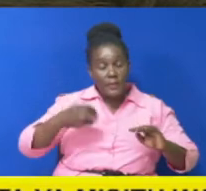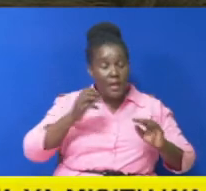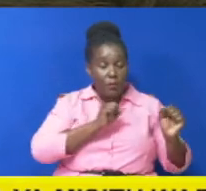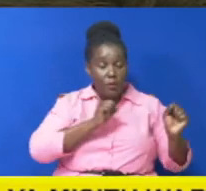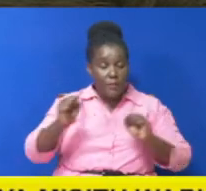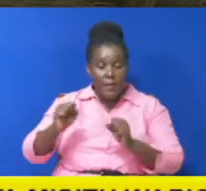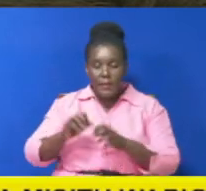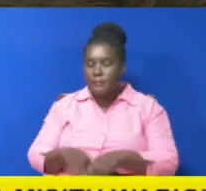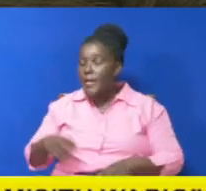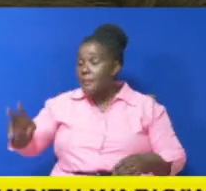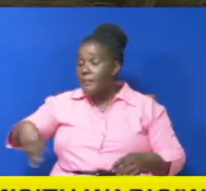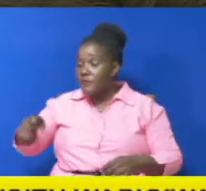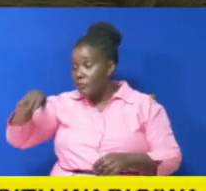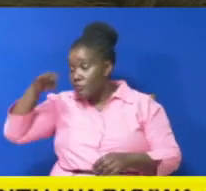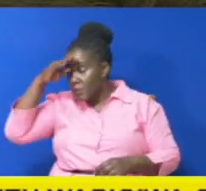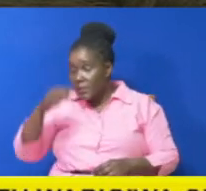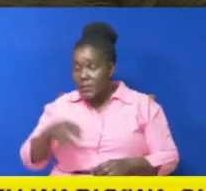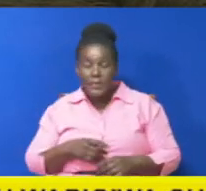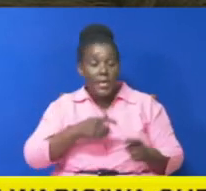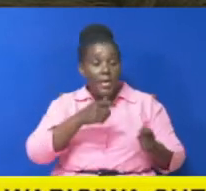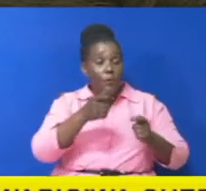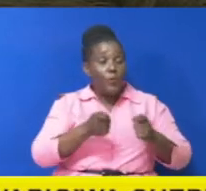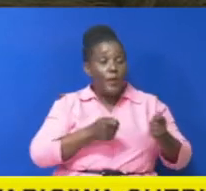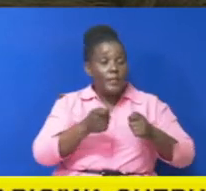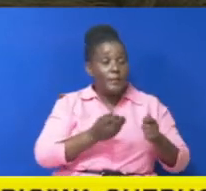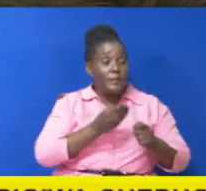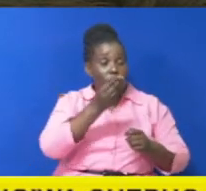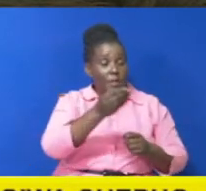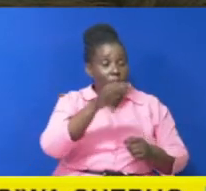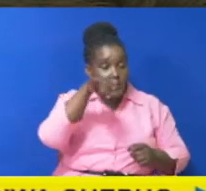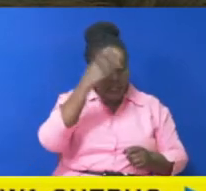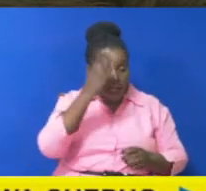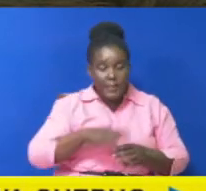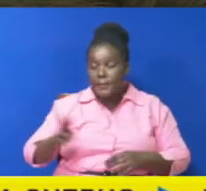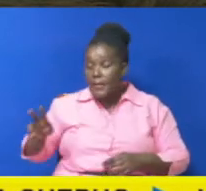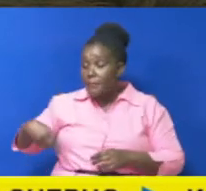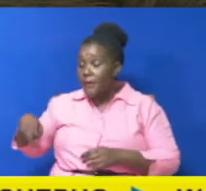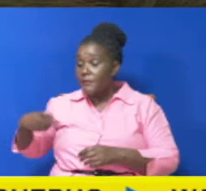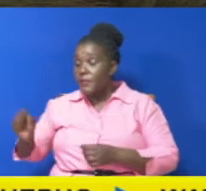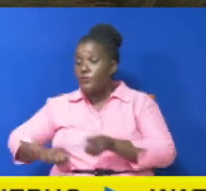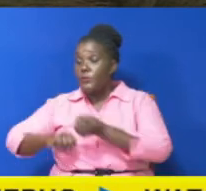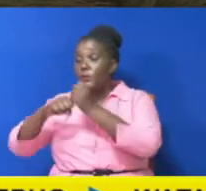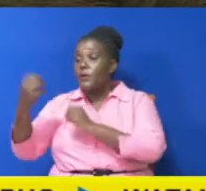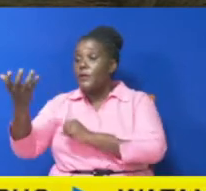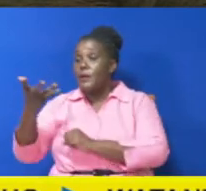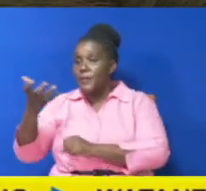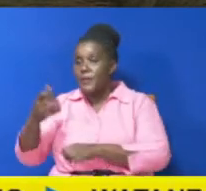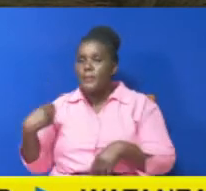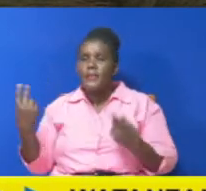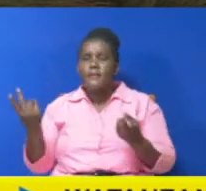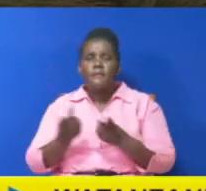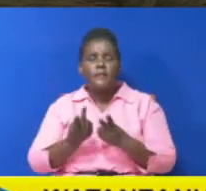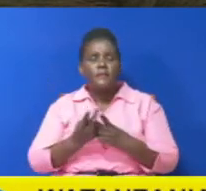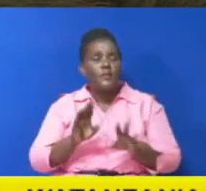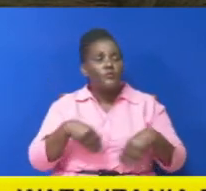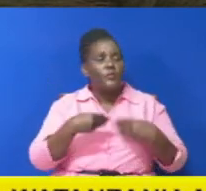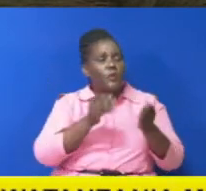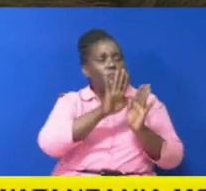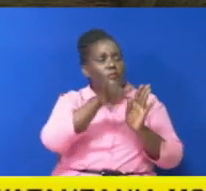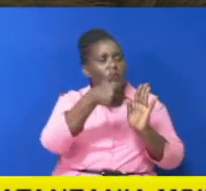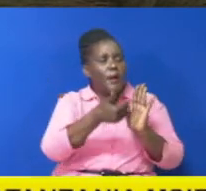polisi, waendesha mashtaka wa serikali, mahakimu, maafisa ustawi wa jamii. Lakini pia mmeona program mbalimbali za kutoa